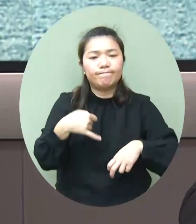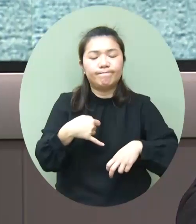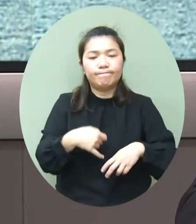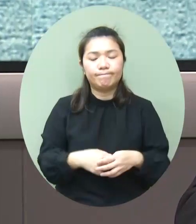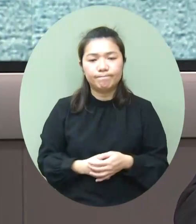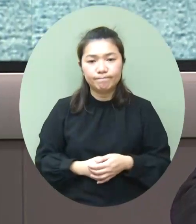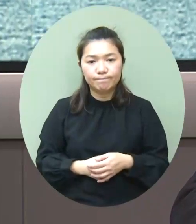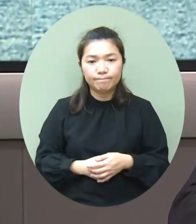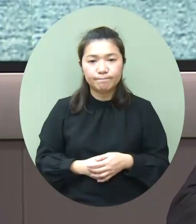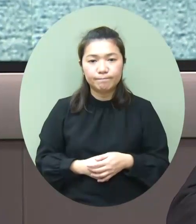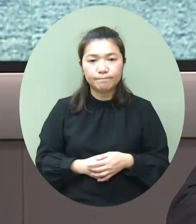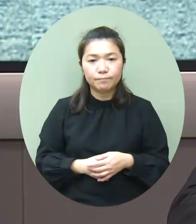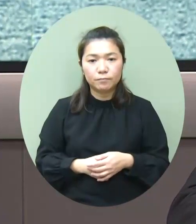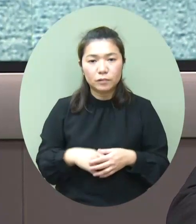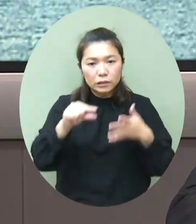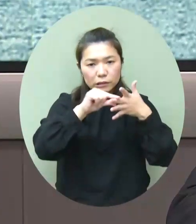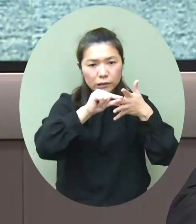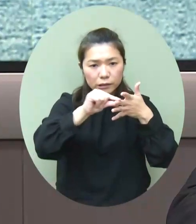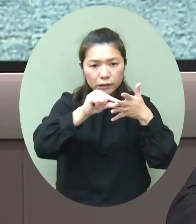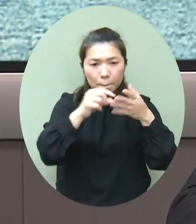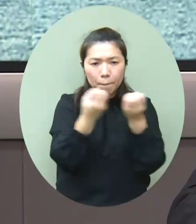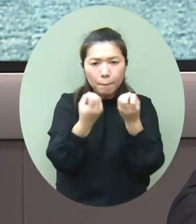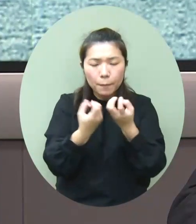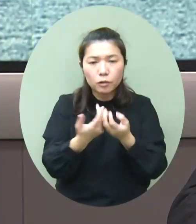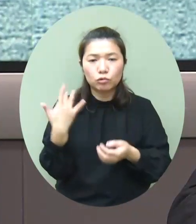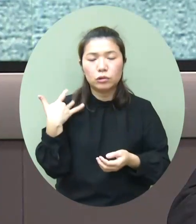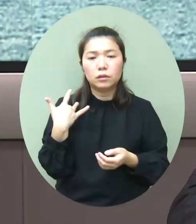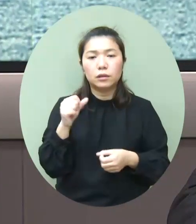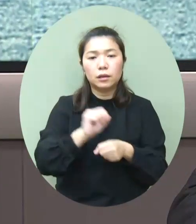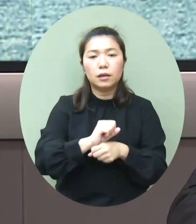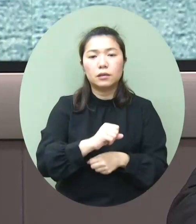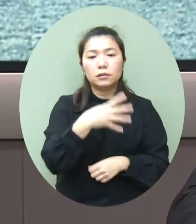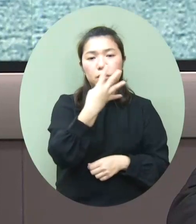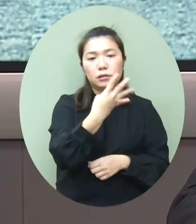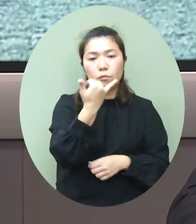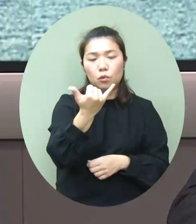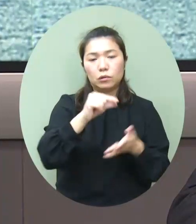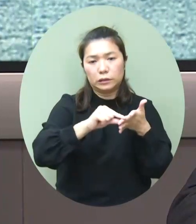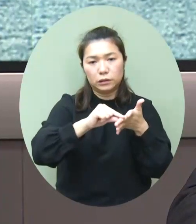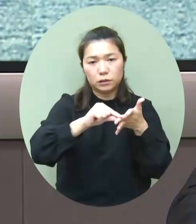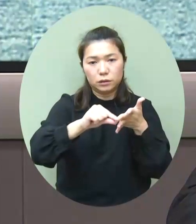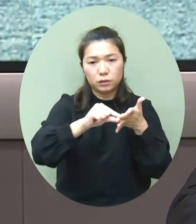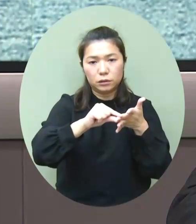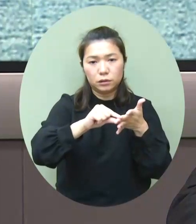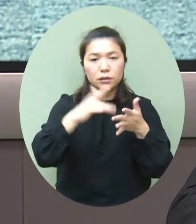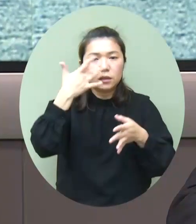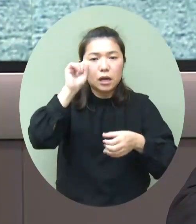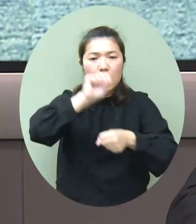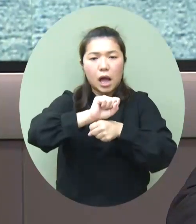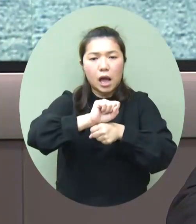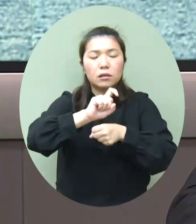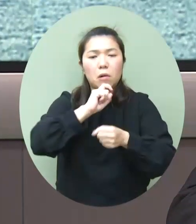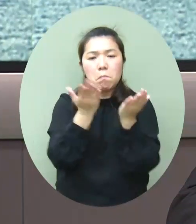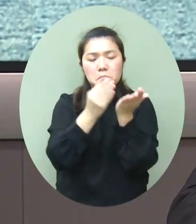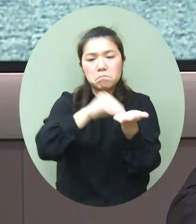外296是因为病毒量低做不了分析。昨天